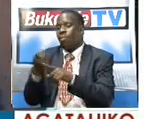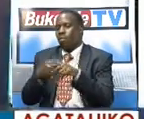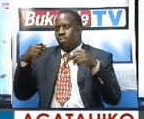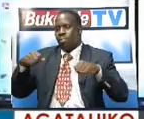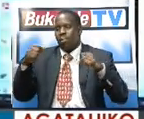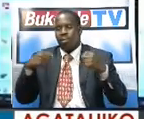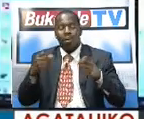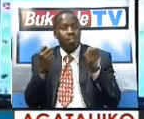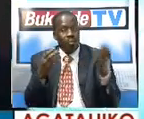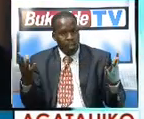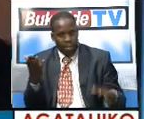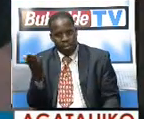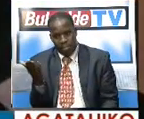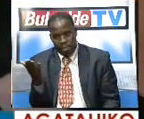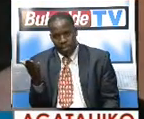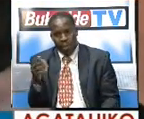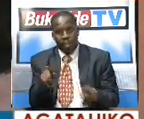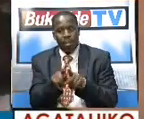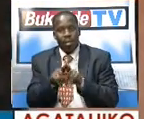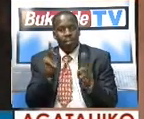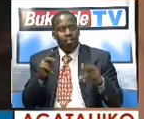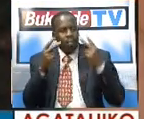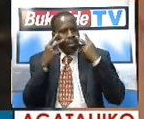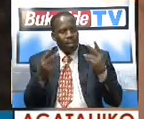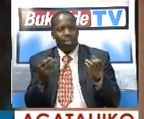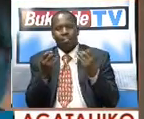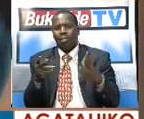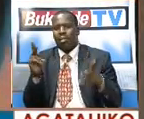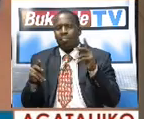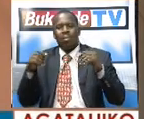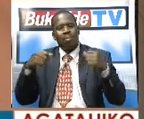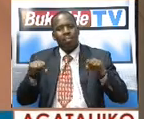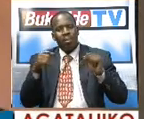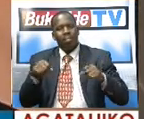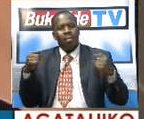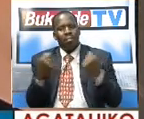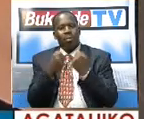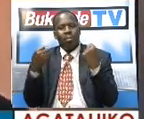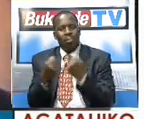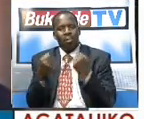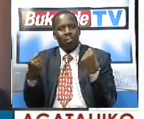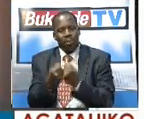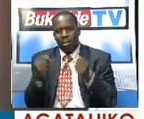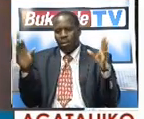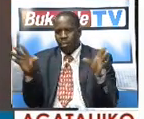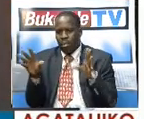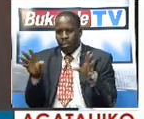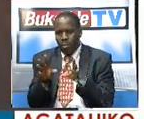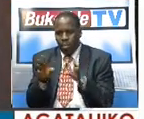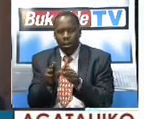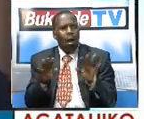nguudo. Abantu badagenda okulaba ngakati aba boda boda accident zikendedde bajja kwewunya